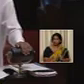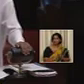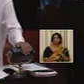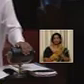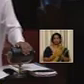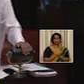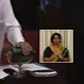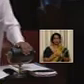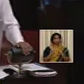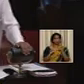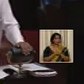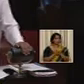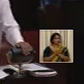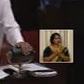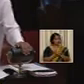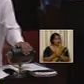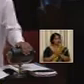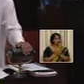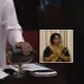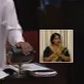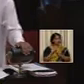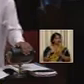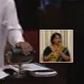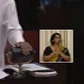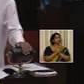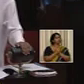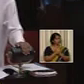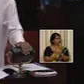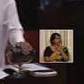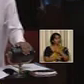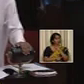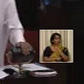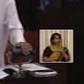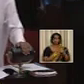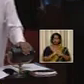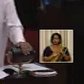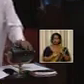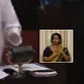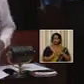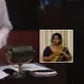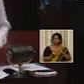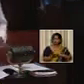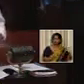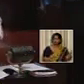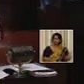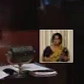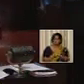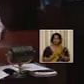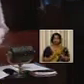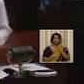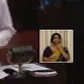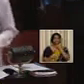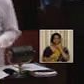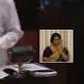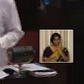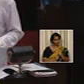දූෂණයට සම්බන්ධ සීලුම දෙනා නීති හමුට ගෙන එන්නටත් ඒ අයගෙන් මේ රට වෙනුවෙන් වන්දි ලබා ගන්නටත් කටයුතු කරන්නයි කියලා ඉල්ලීමක්